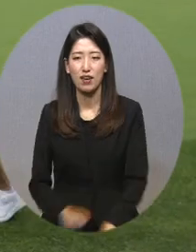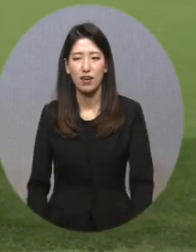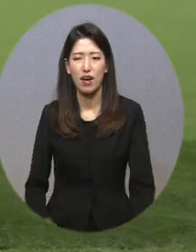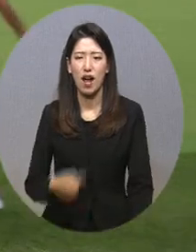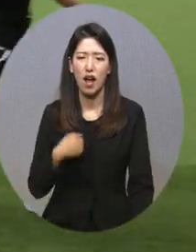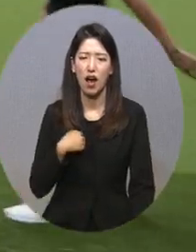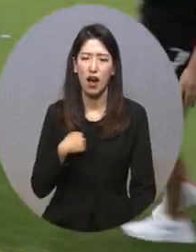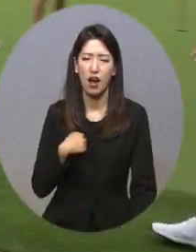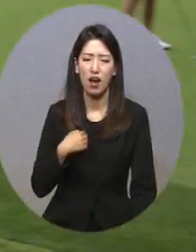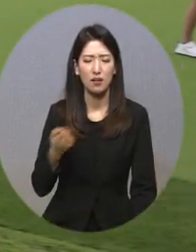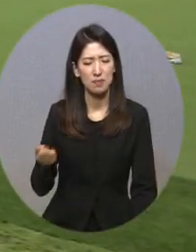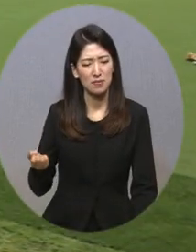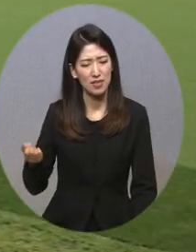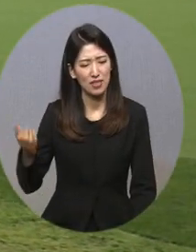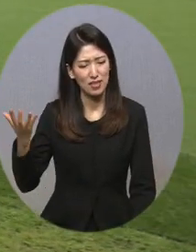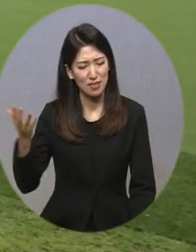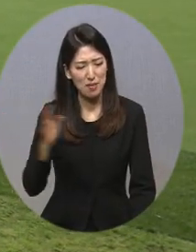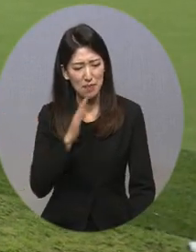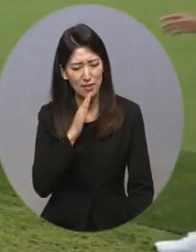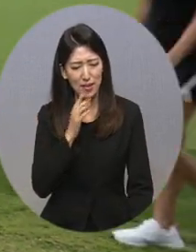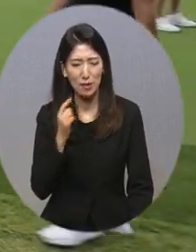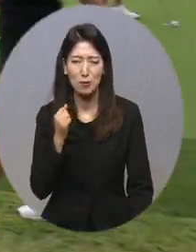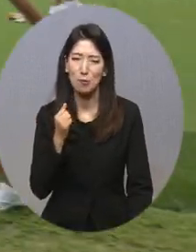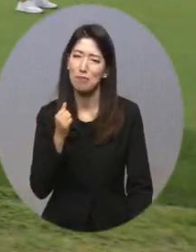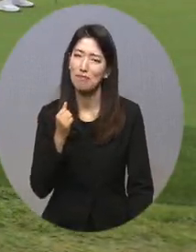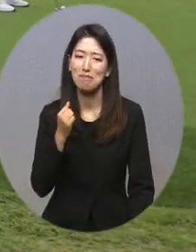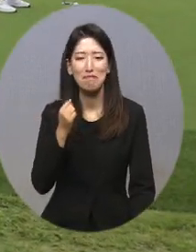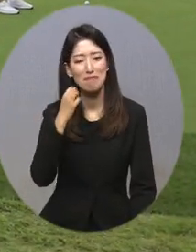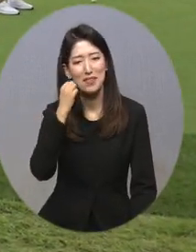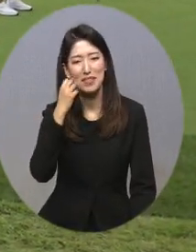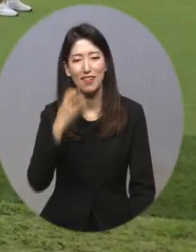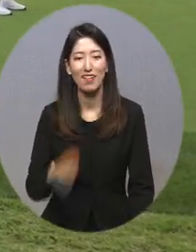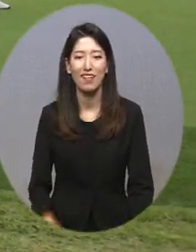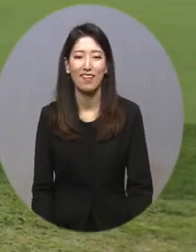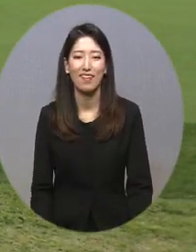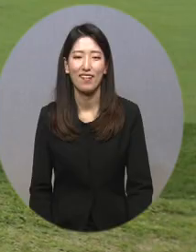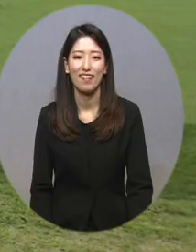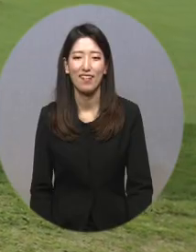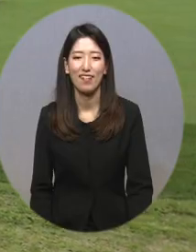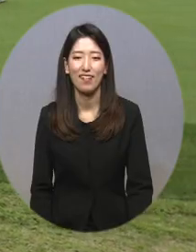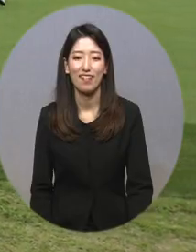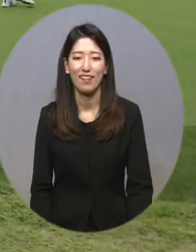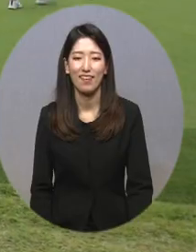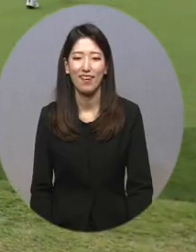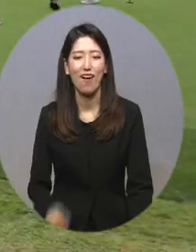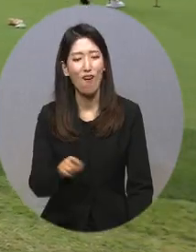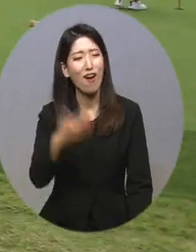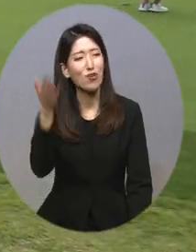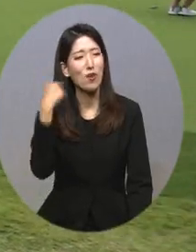무게서 90kg래요 오빠. 아, 찌찌한 거 맞아? 아, 진짜 포트리스 나한테 왜 준 거야?